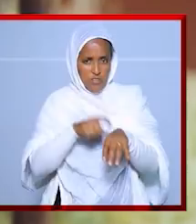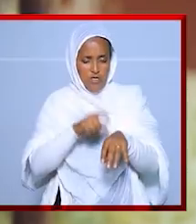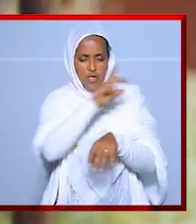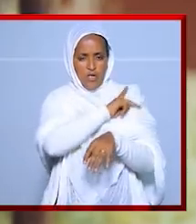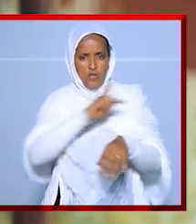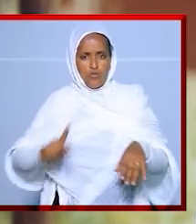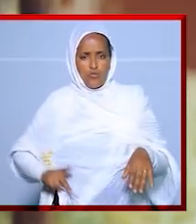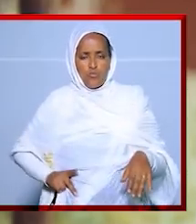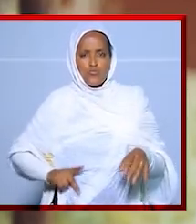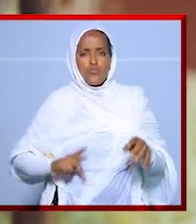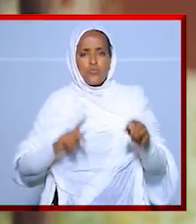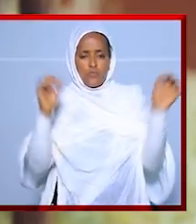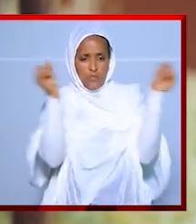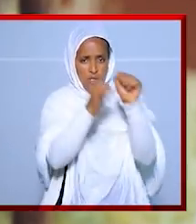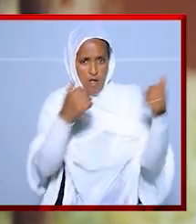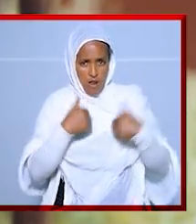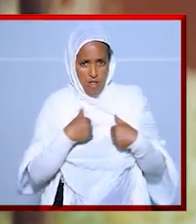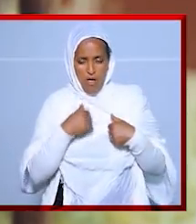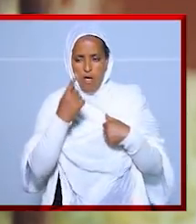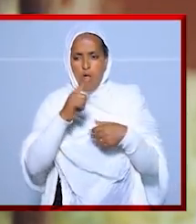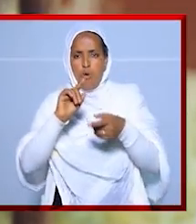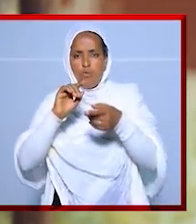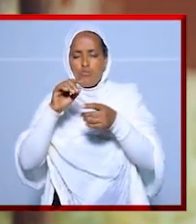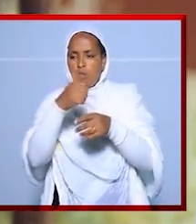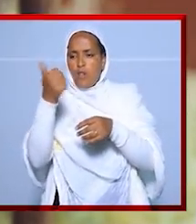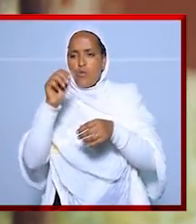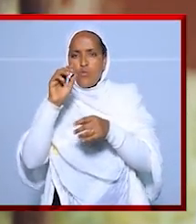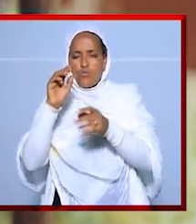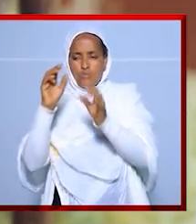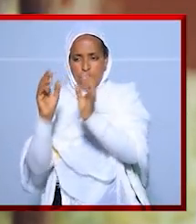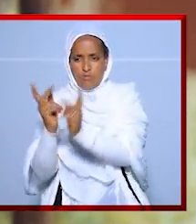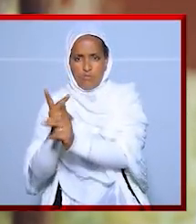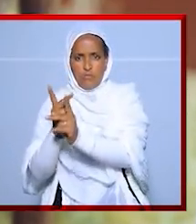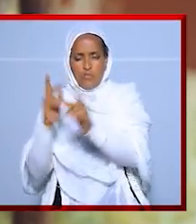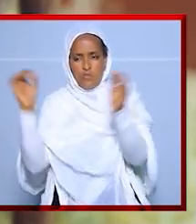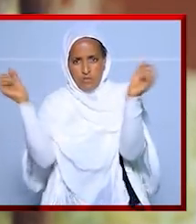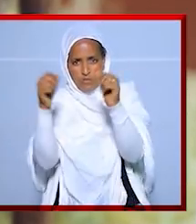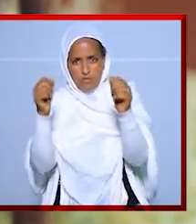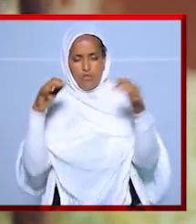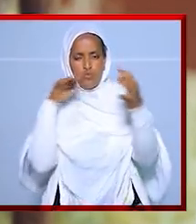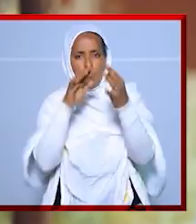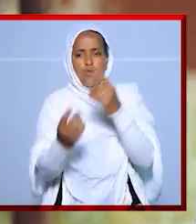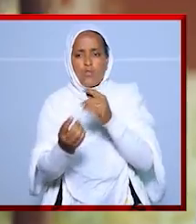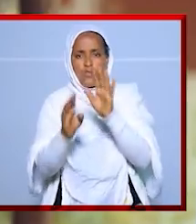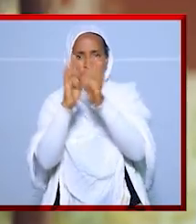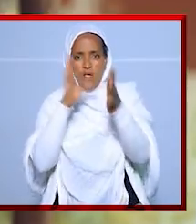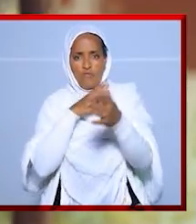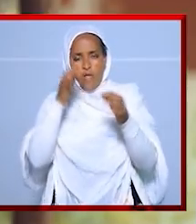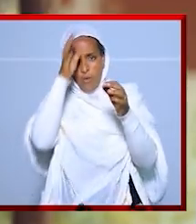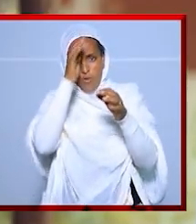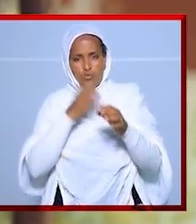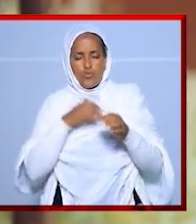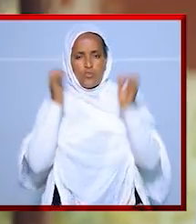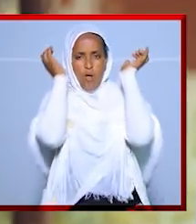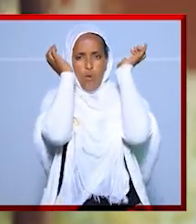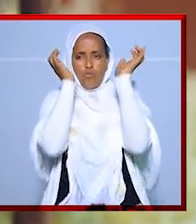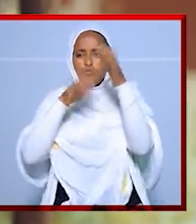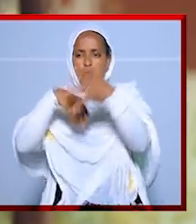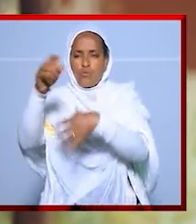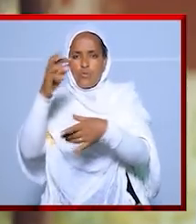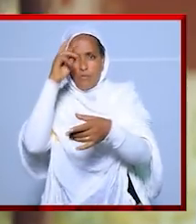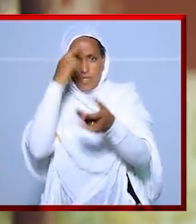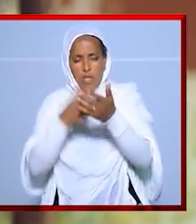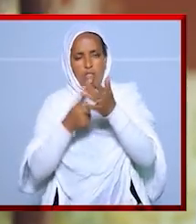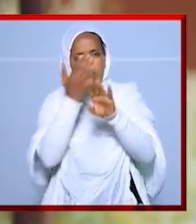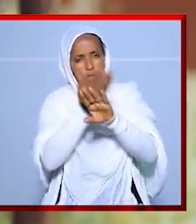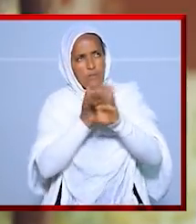ጊዜ ነገስታት ንጉስ ከንጉስ ሲጣላ አንዱ ደጃዝመ ከሌው ደጃዝመ ሲጣላ ጦርነት እንዳይከፈት አባቶቻችን ታቦታቸውን ይዘው